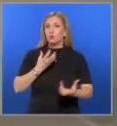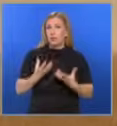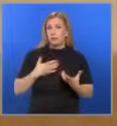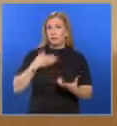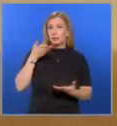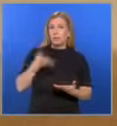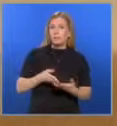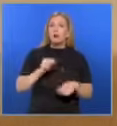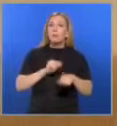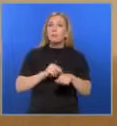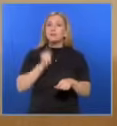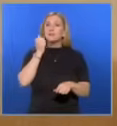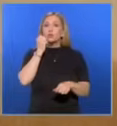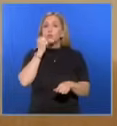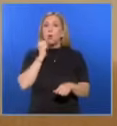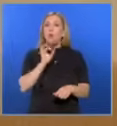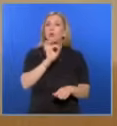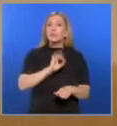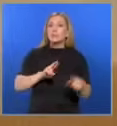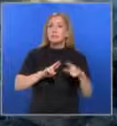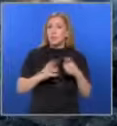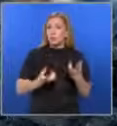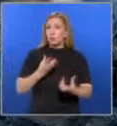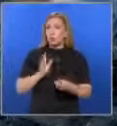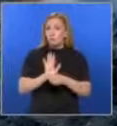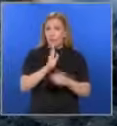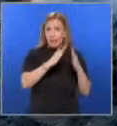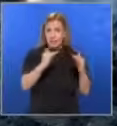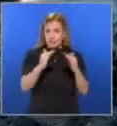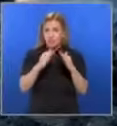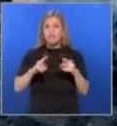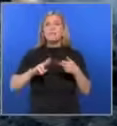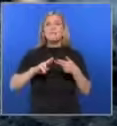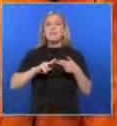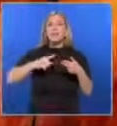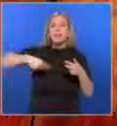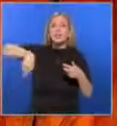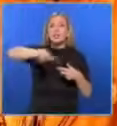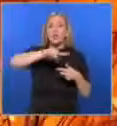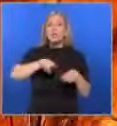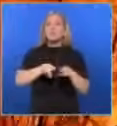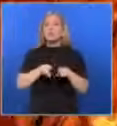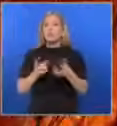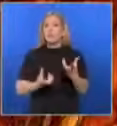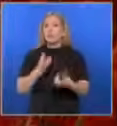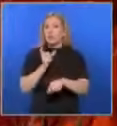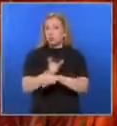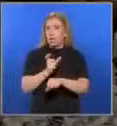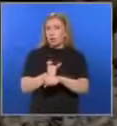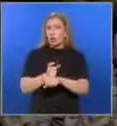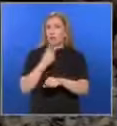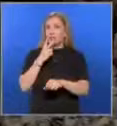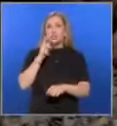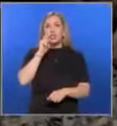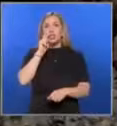В пловдивското село Отец Паисиево изгоряха 15 къщи във вилната зона. Пожар бушува и до Стара Загора, предаваме на